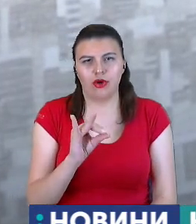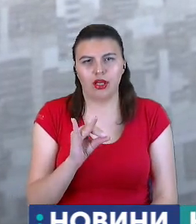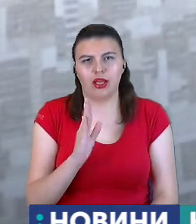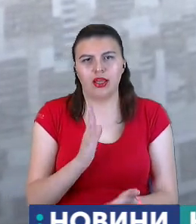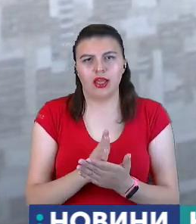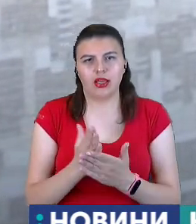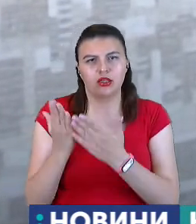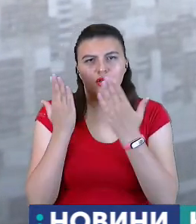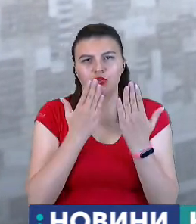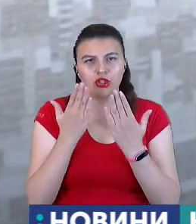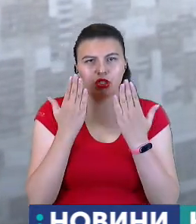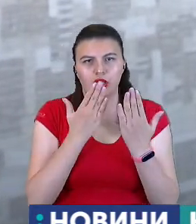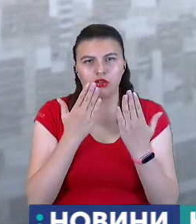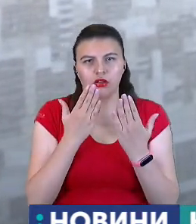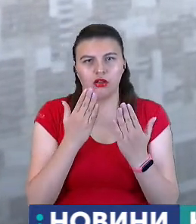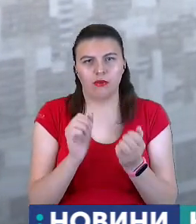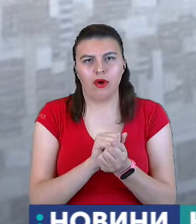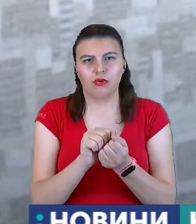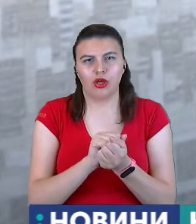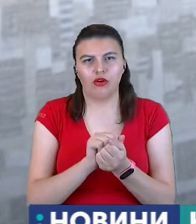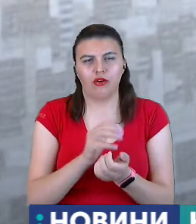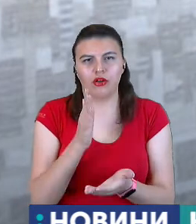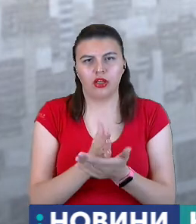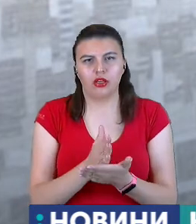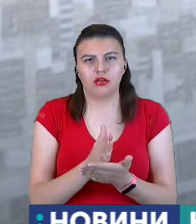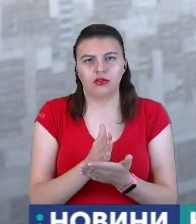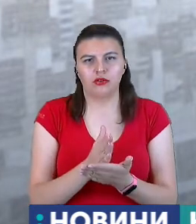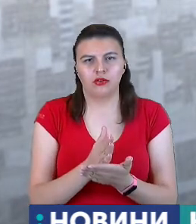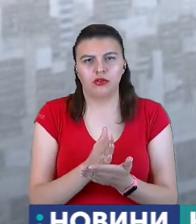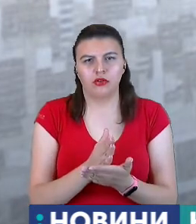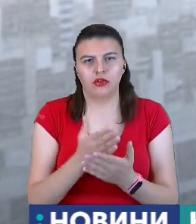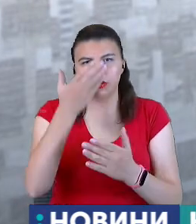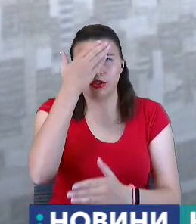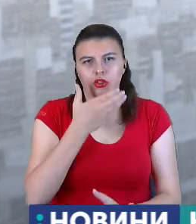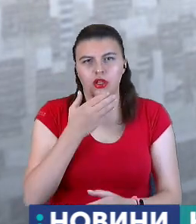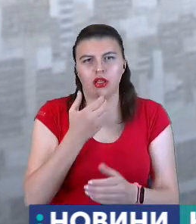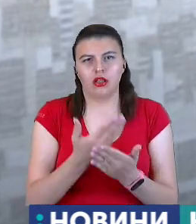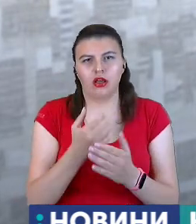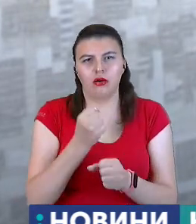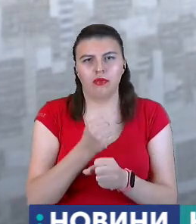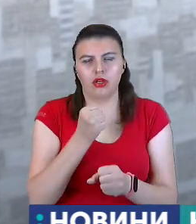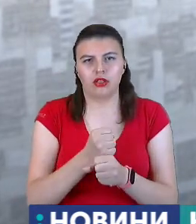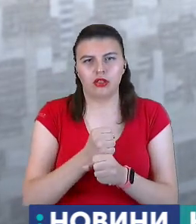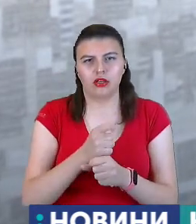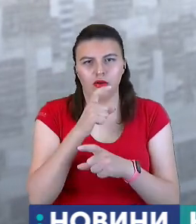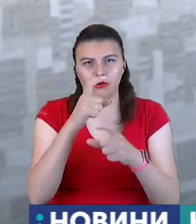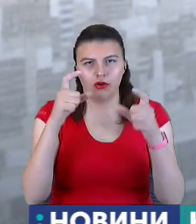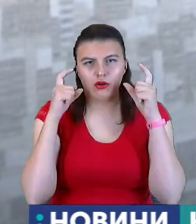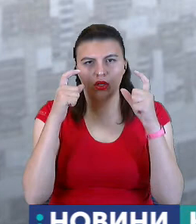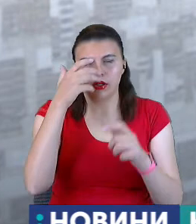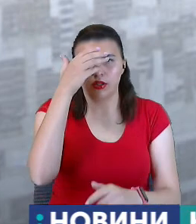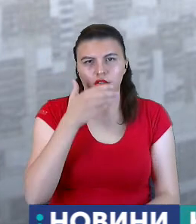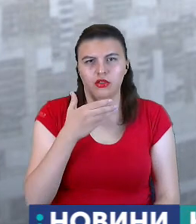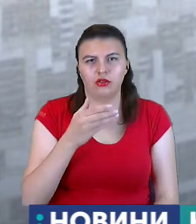рушники паперові, є щитки для працівників їдальні, окуляри і щитки, якими